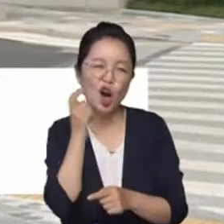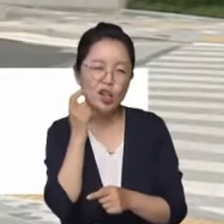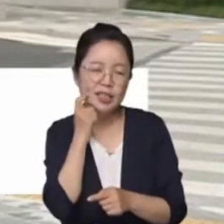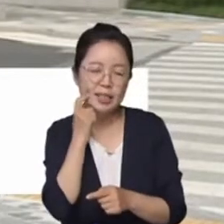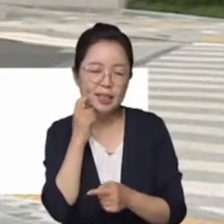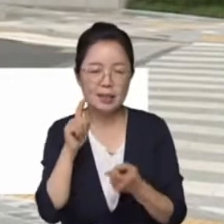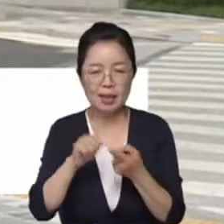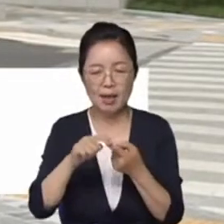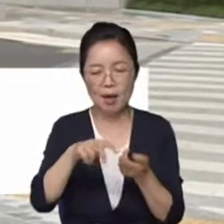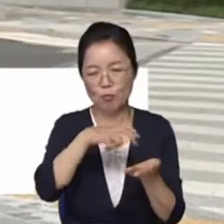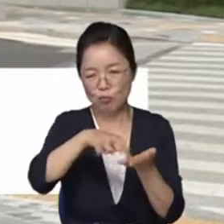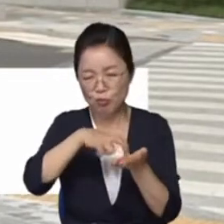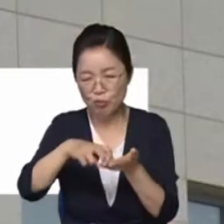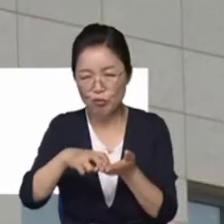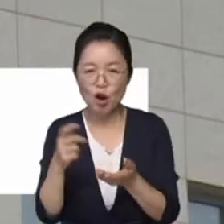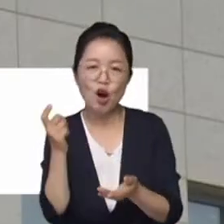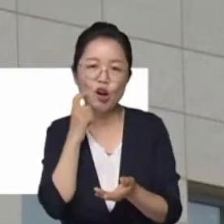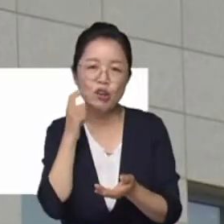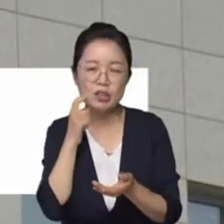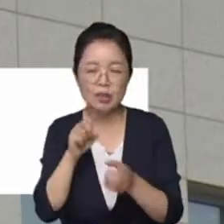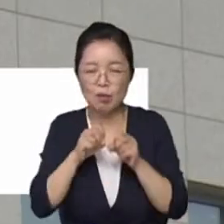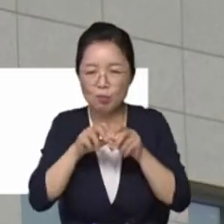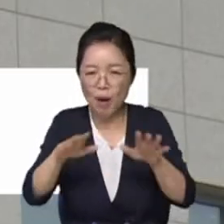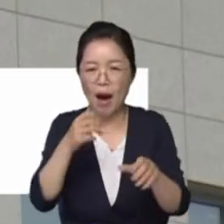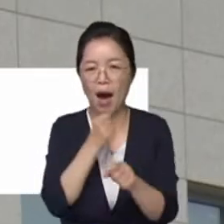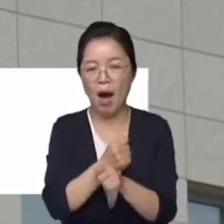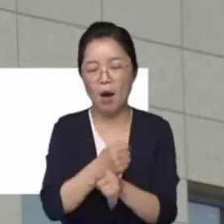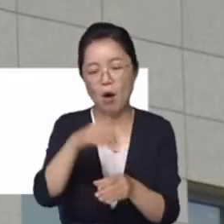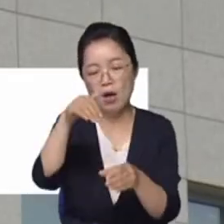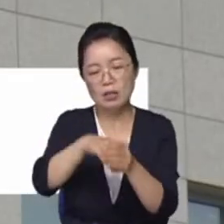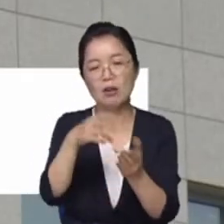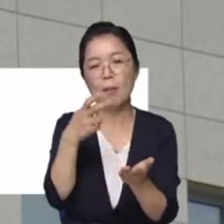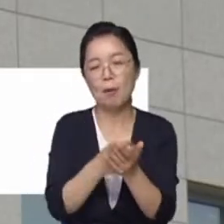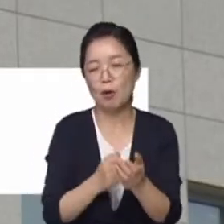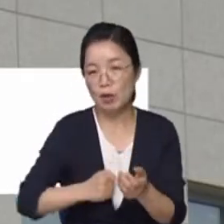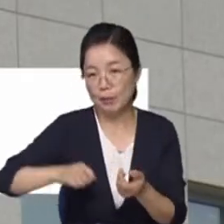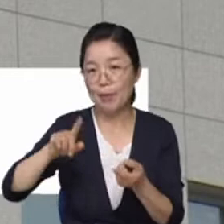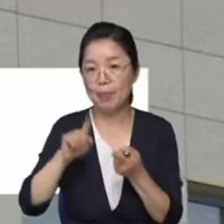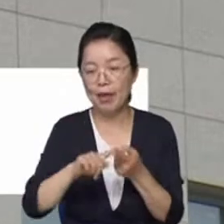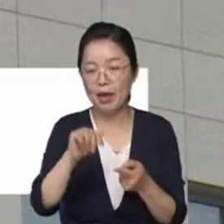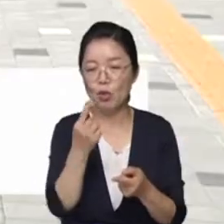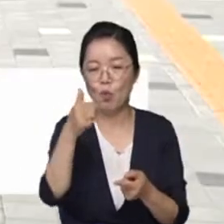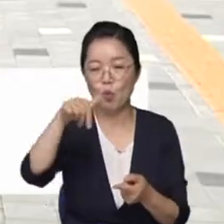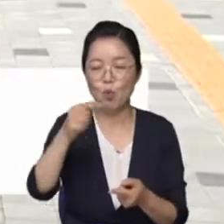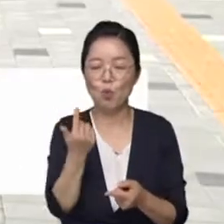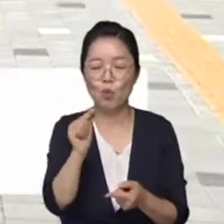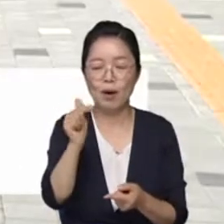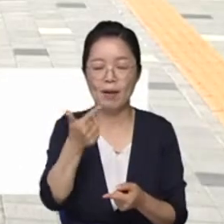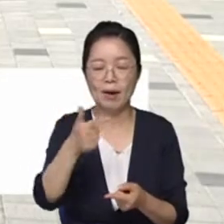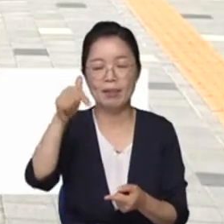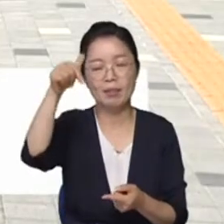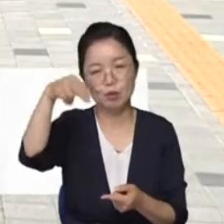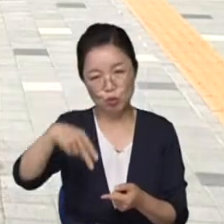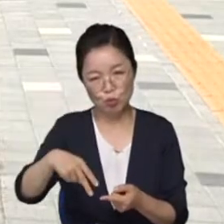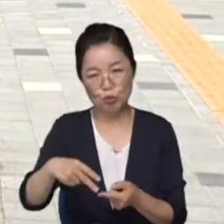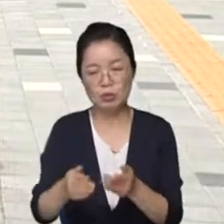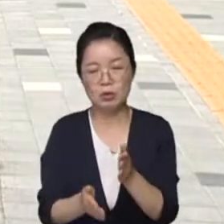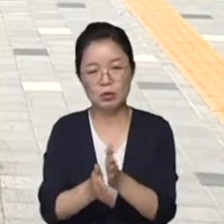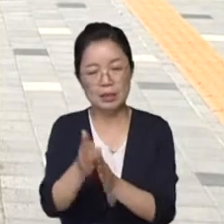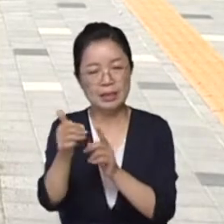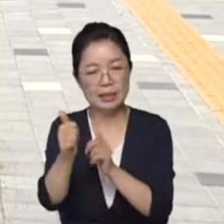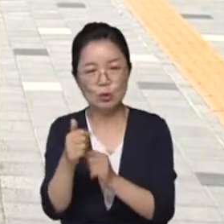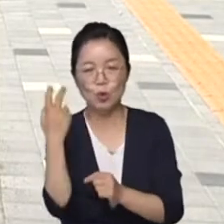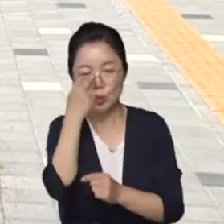문자를 발송하는 등 허위 사실을 유포하고 선거법을 위반한 혐의로 노관규 순천시장에 대해 조사에 들어갔으며